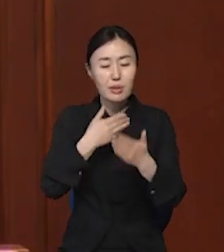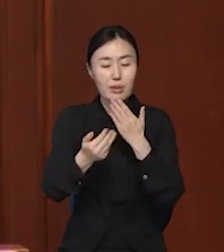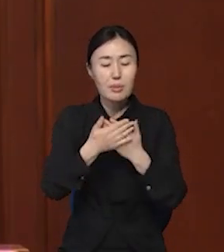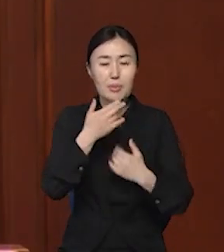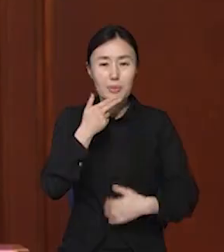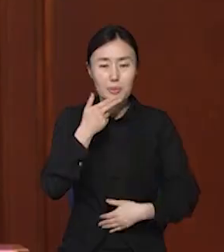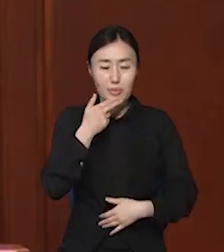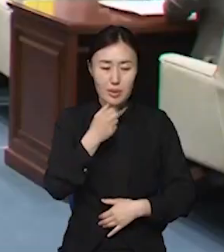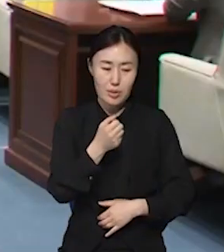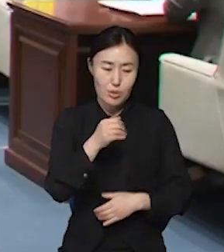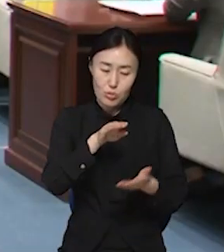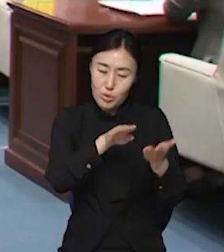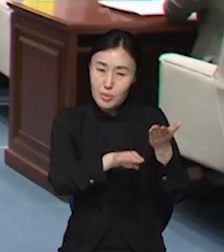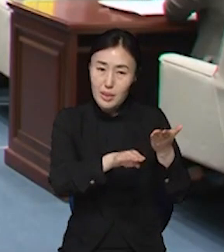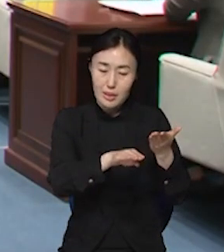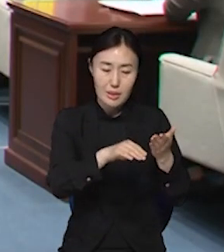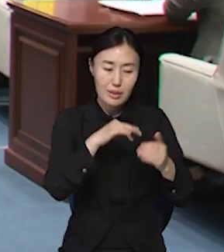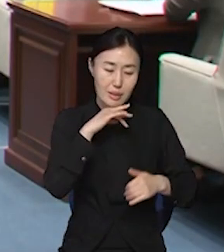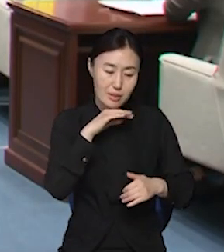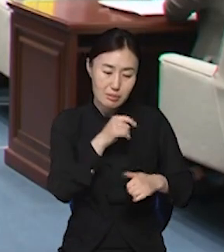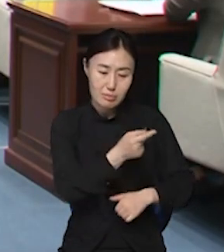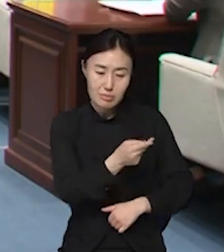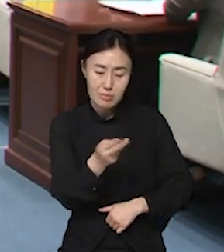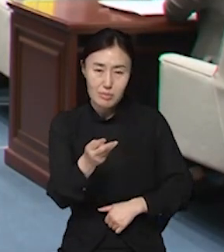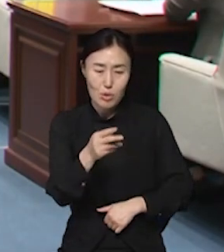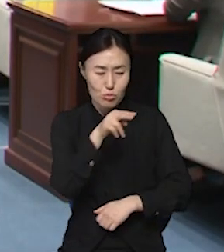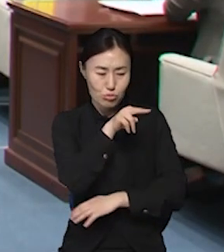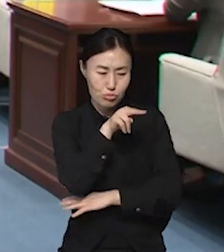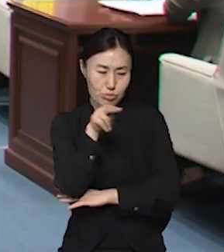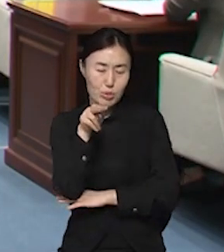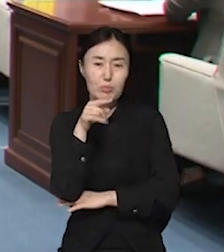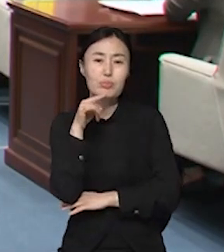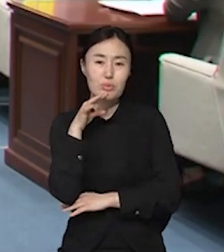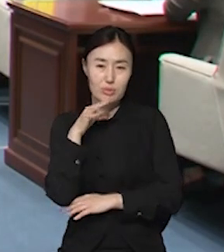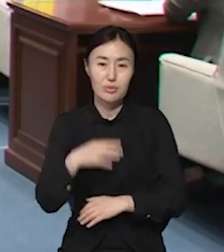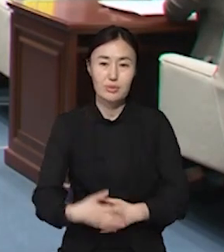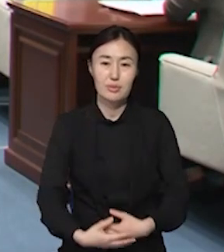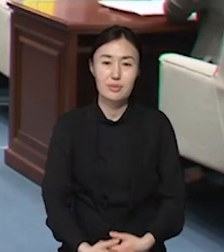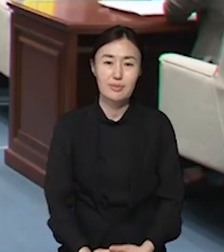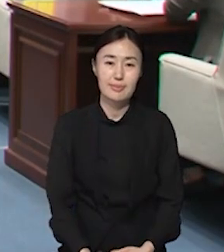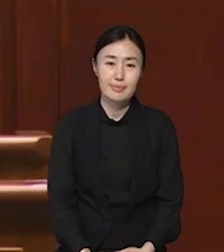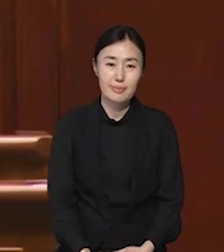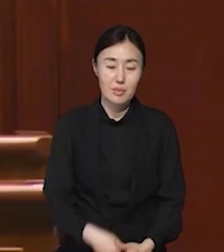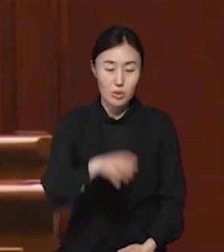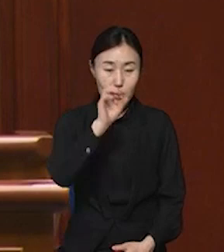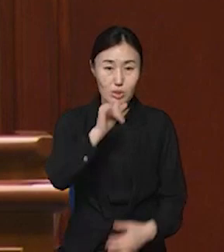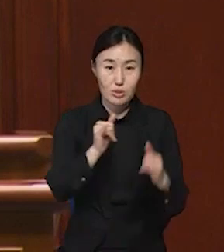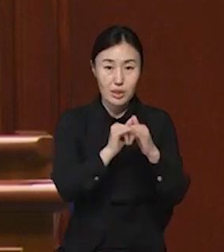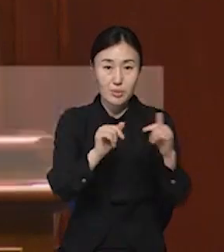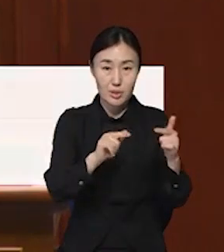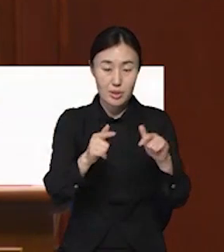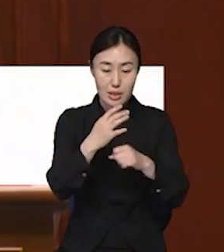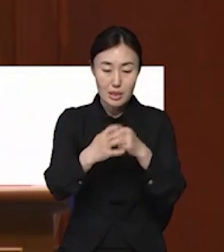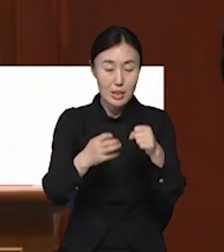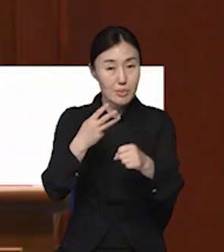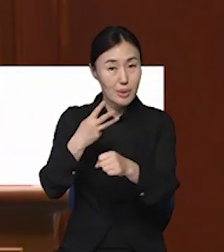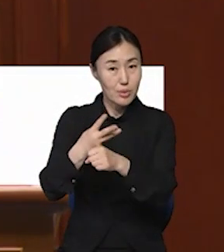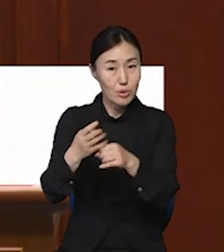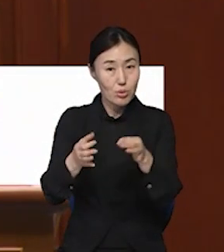경험하지 못한 세대는 그저 바라만 봐야 하는 존재가 돼버렸다고 비판했습니다. 광주 사람들은 지난